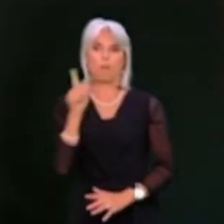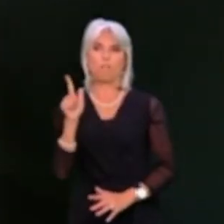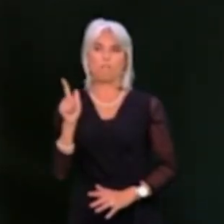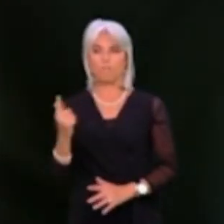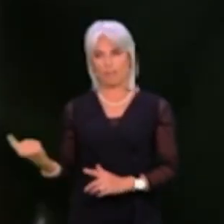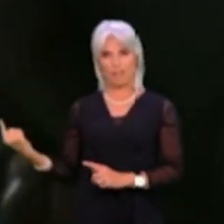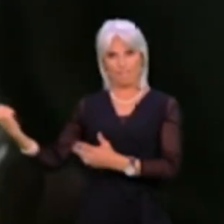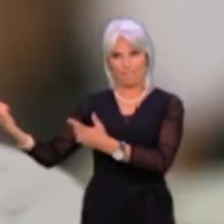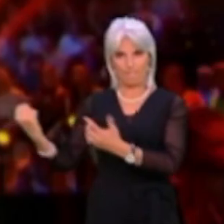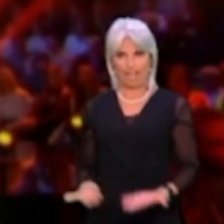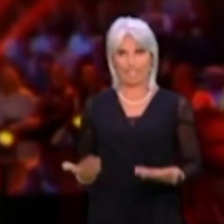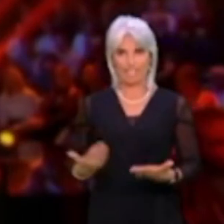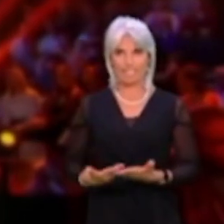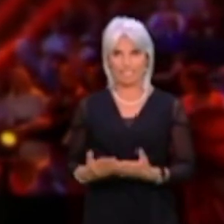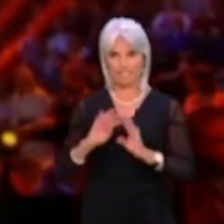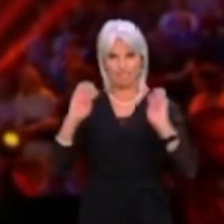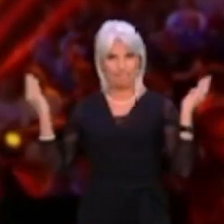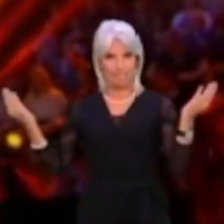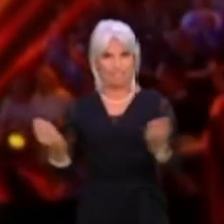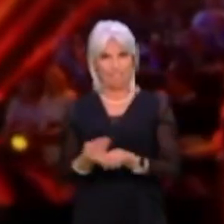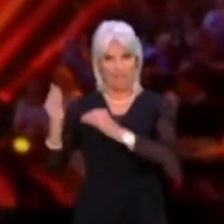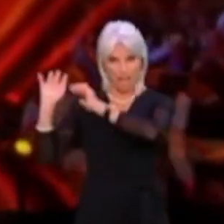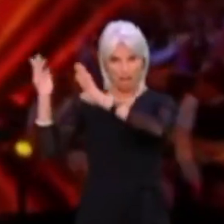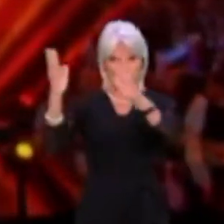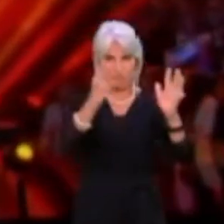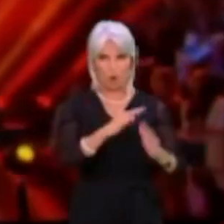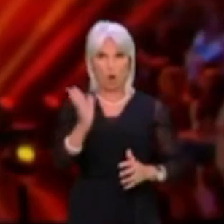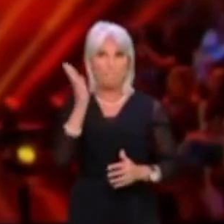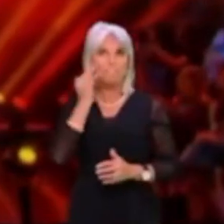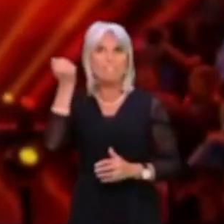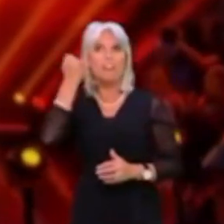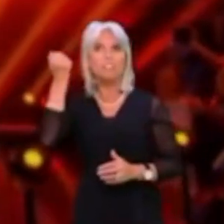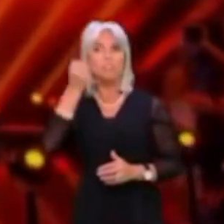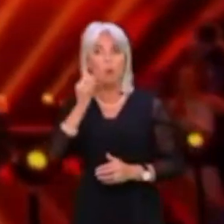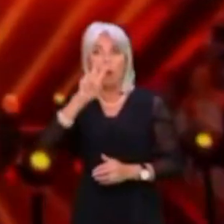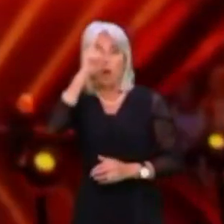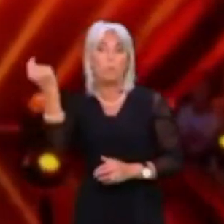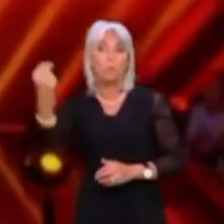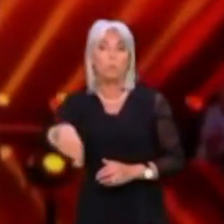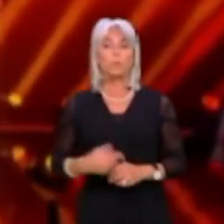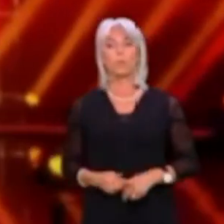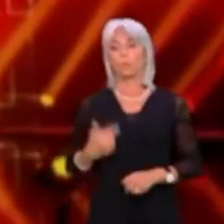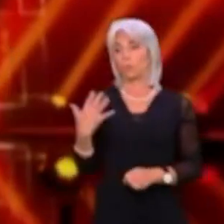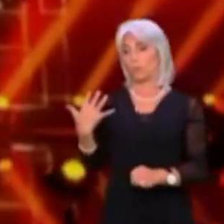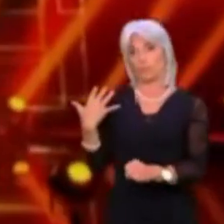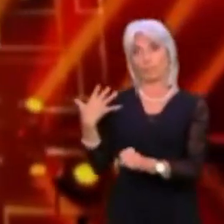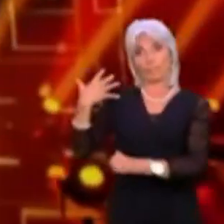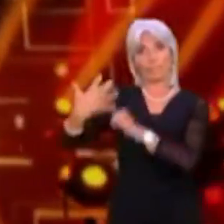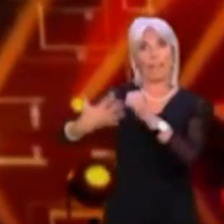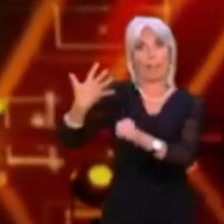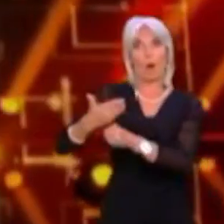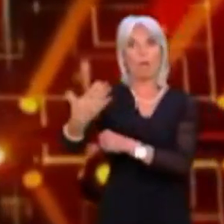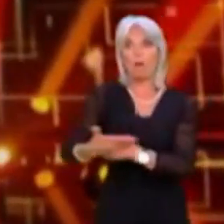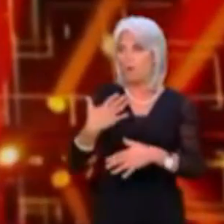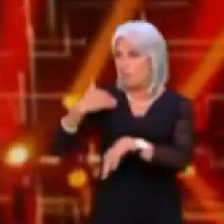nous. Il nous rejoint sur le plateau. Sous vos applaudissements, même s'il a l'habitude. 5 ans plus tard. Bonsoir